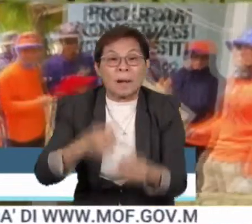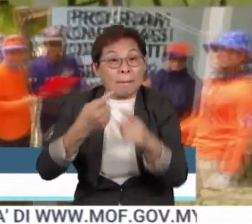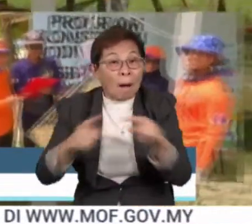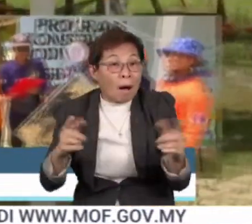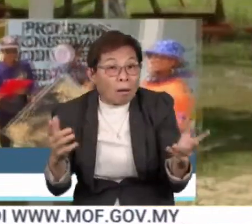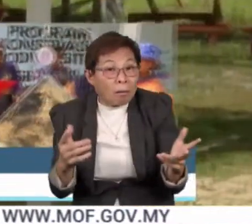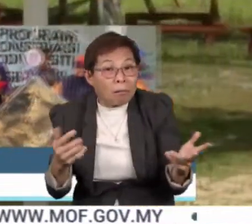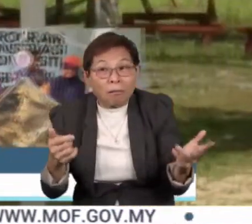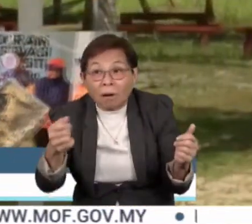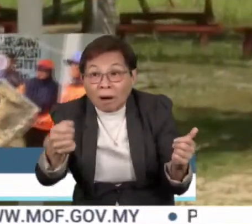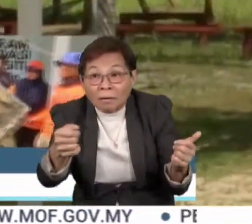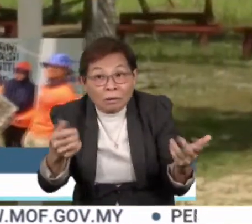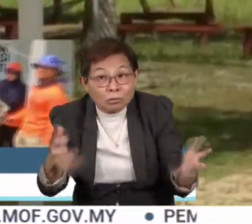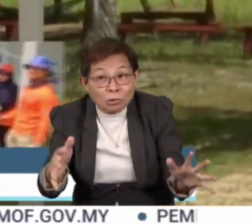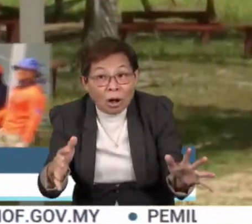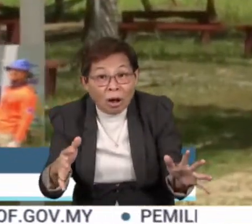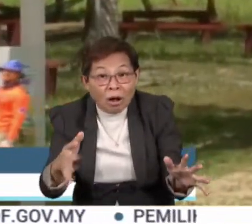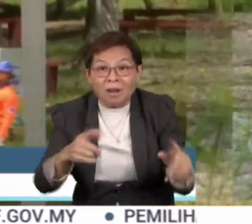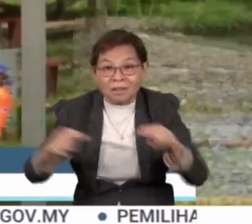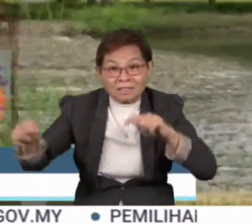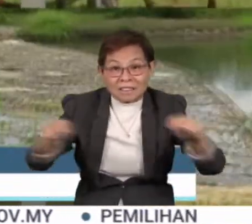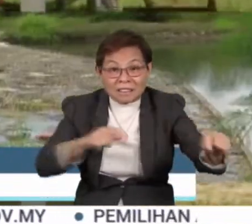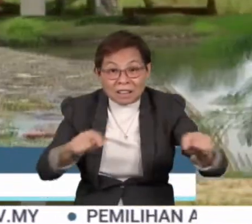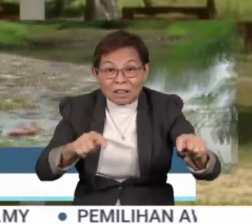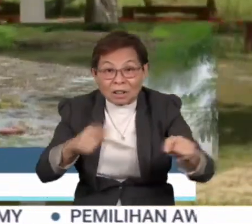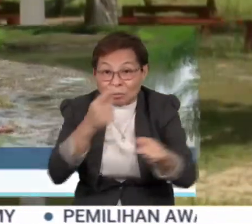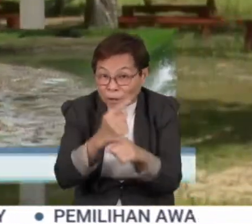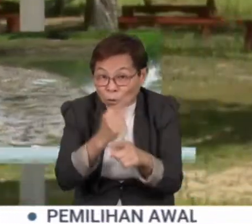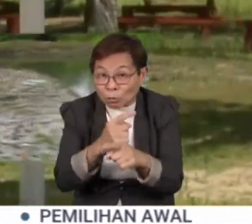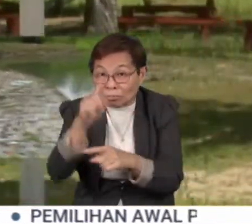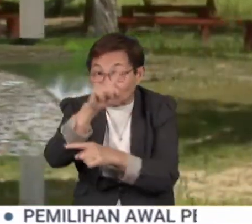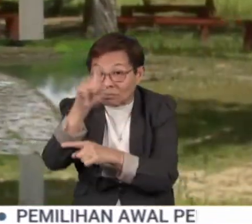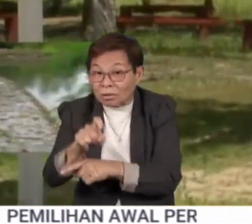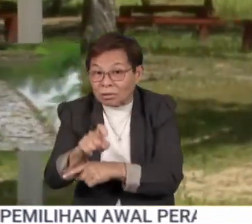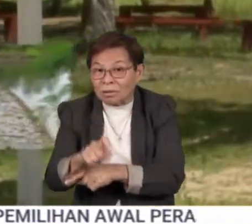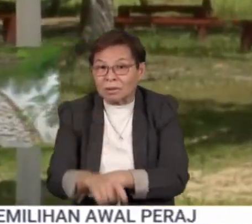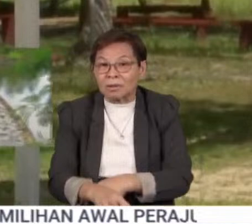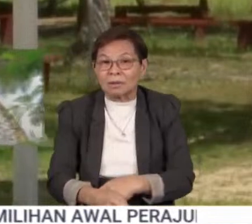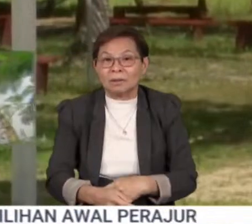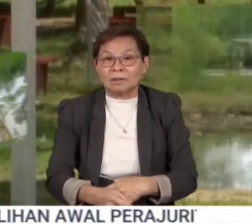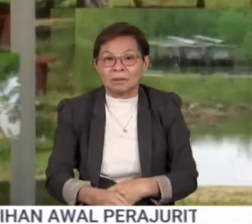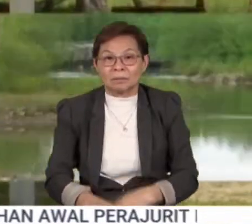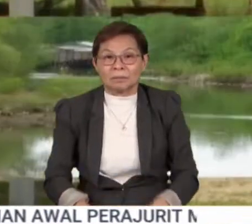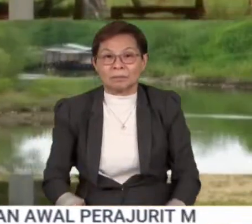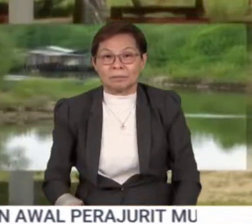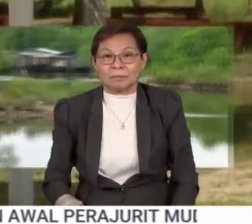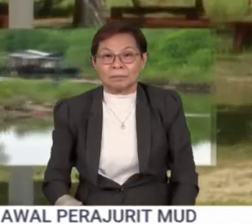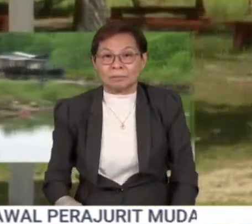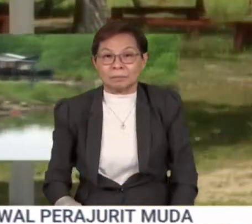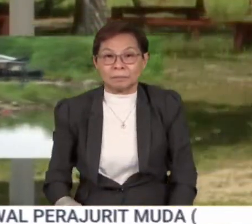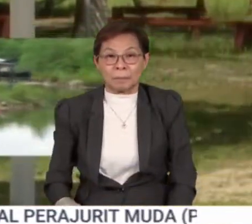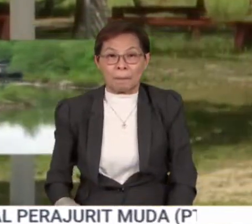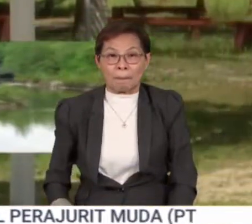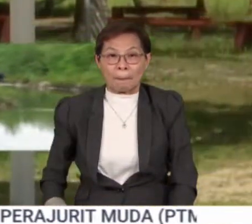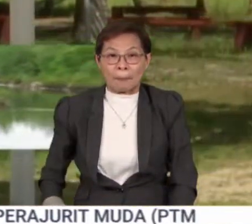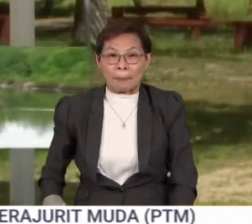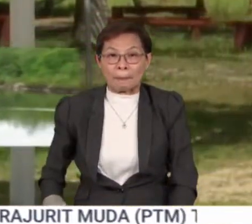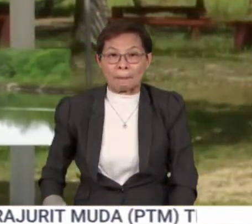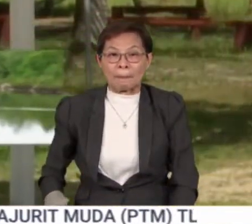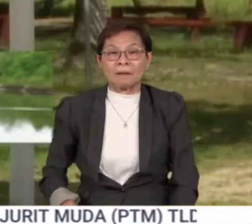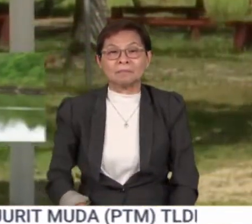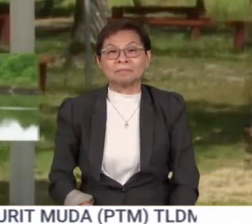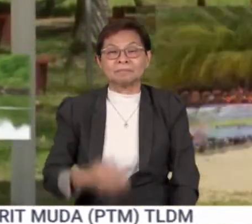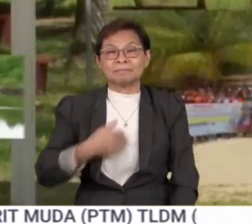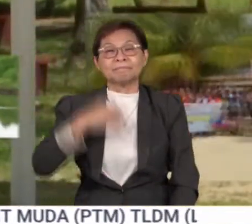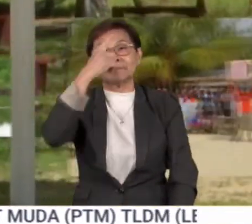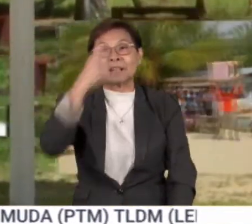pula dengan anda? Sudahkah anda mengambil tindakan sepatutnya? Sampai bila kita harus hidup dengan pencemaran? Tepuk dada,